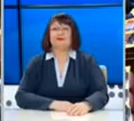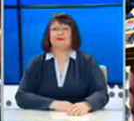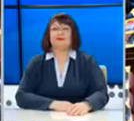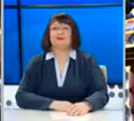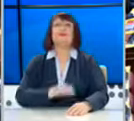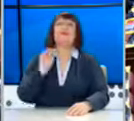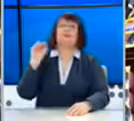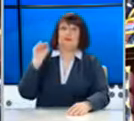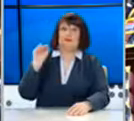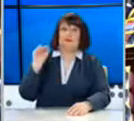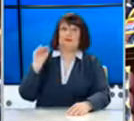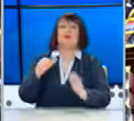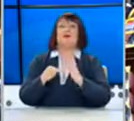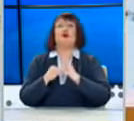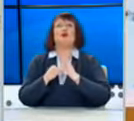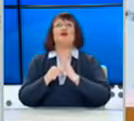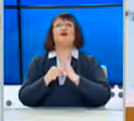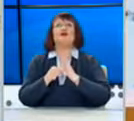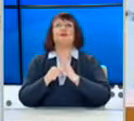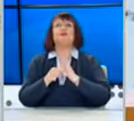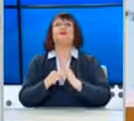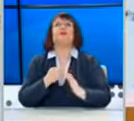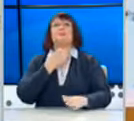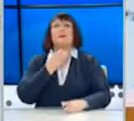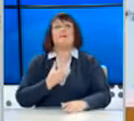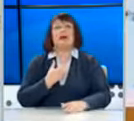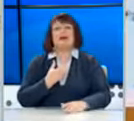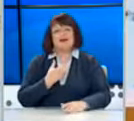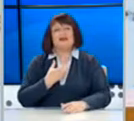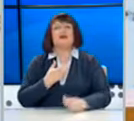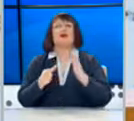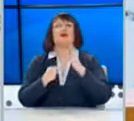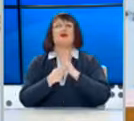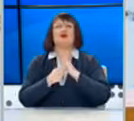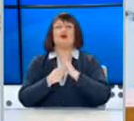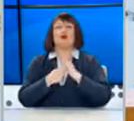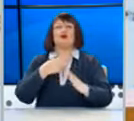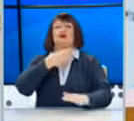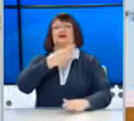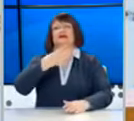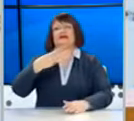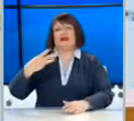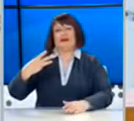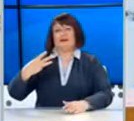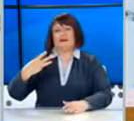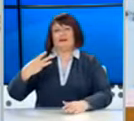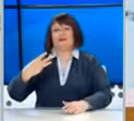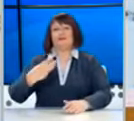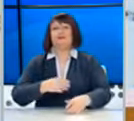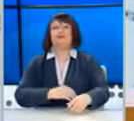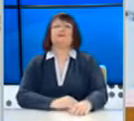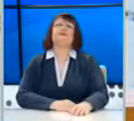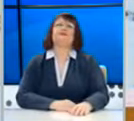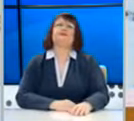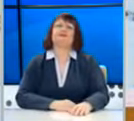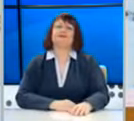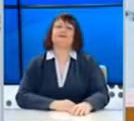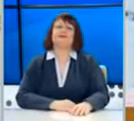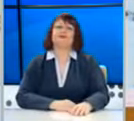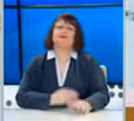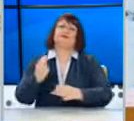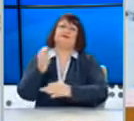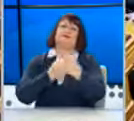Καλώ τώρα στο βήμα τον κύριο Νικόλαο Παπά, πρόεδρο της κοινοβουλευτικής ομάδας Συνασπισμός Ριζοσπαστικής Αριστεράς, Προοδευτική Συμμαχία, για τη δική